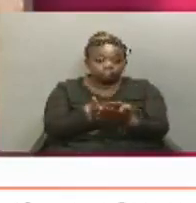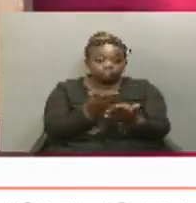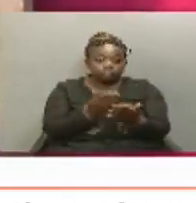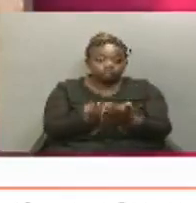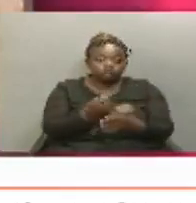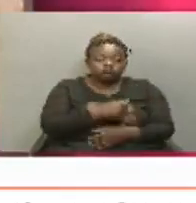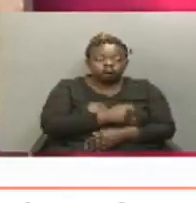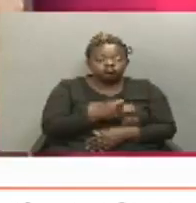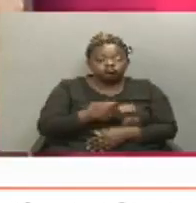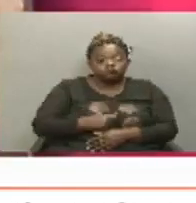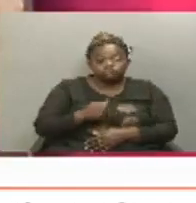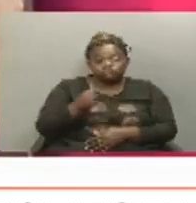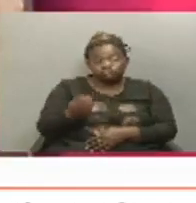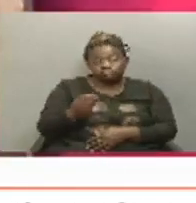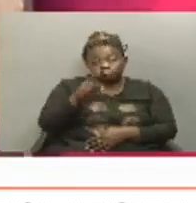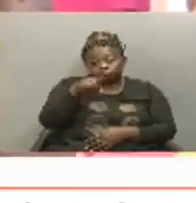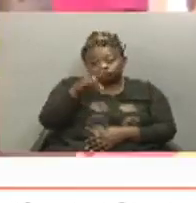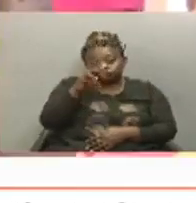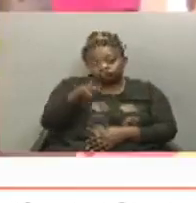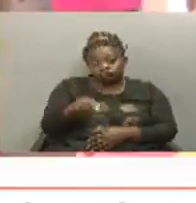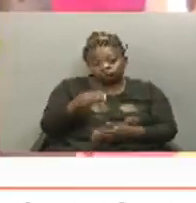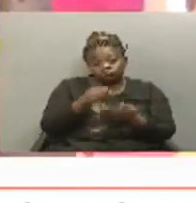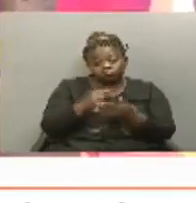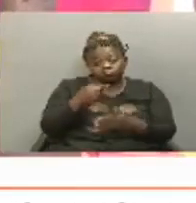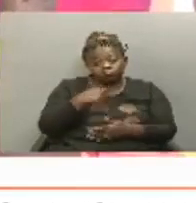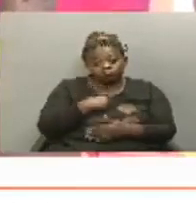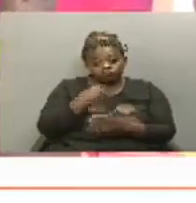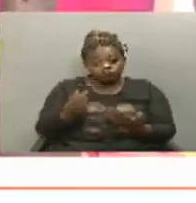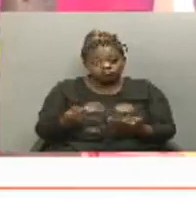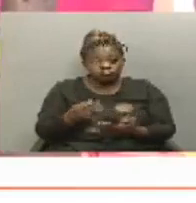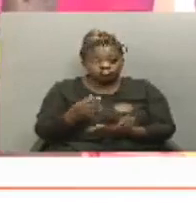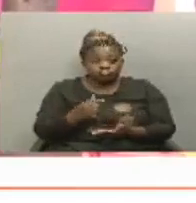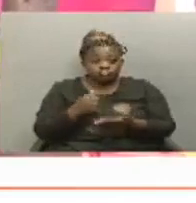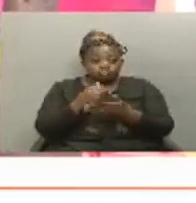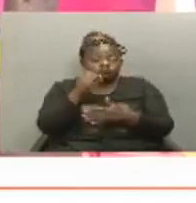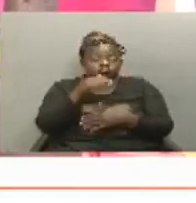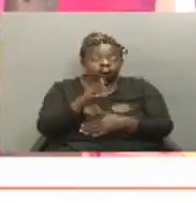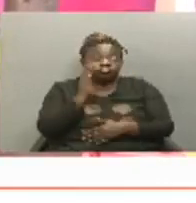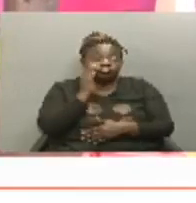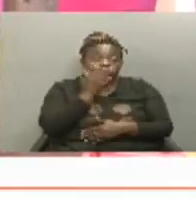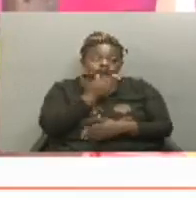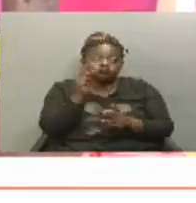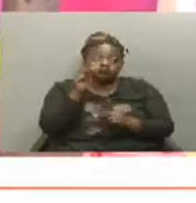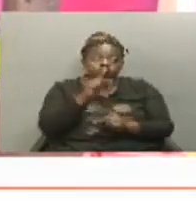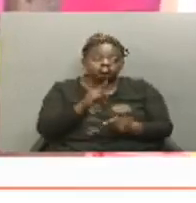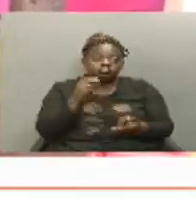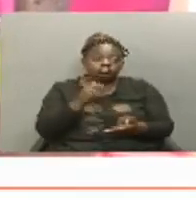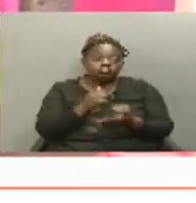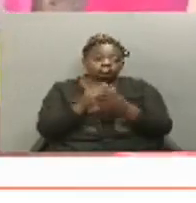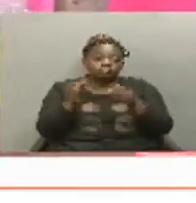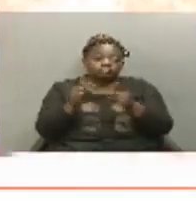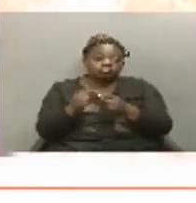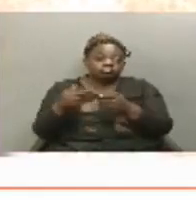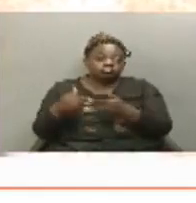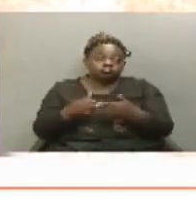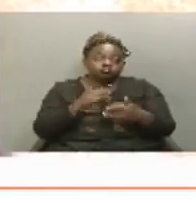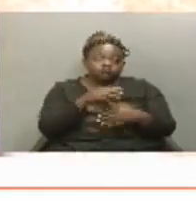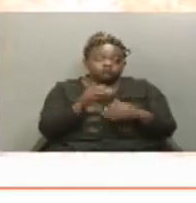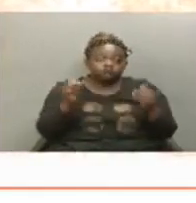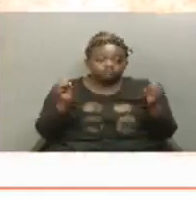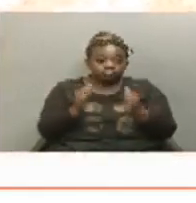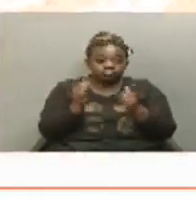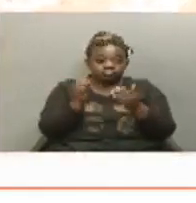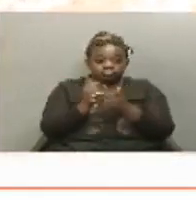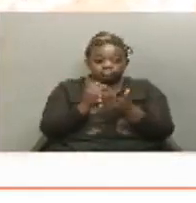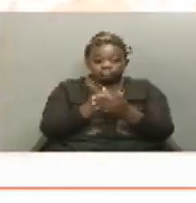maama Nabbanja asaba kunnyamba. Aye tuhe yabudamya Nabbanja asabye abazirakisa okumudduukirira n'omwana w'omulwadde kubanga